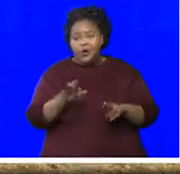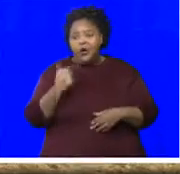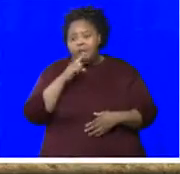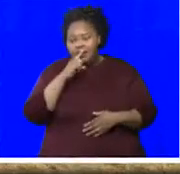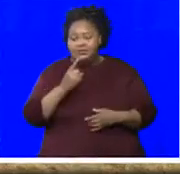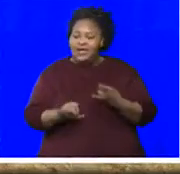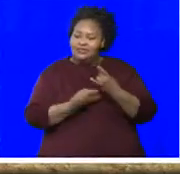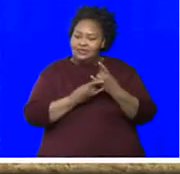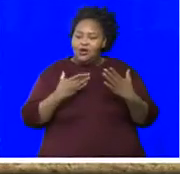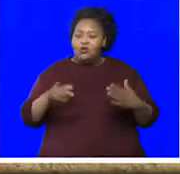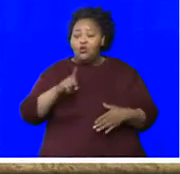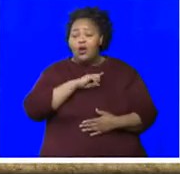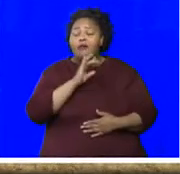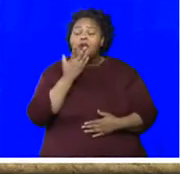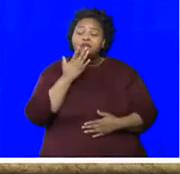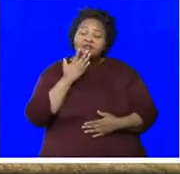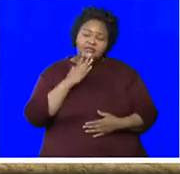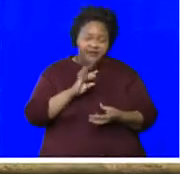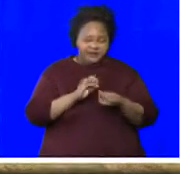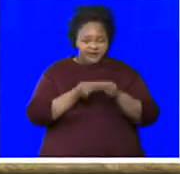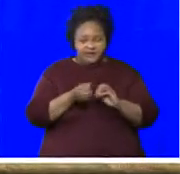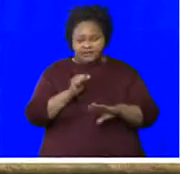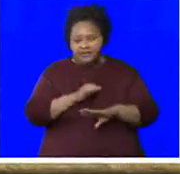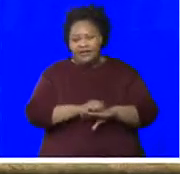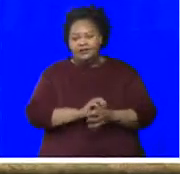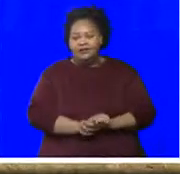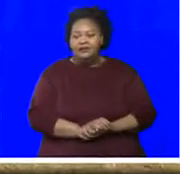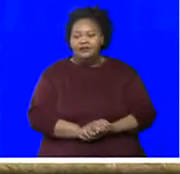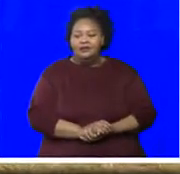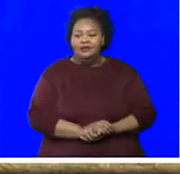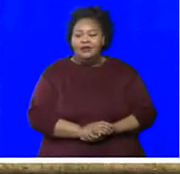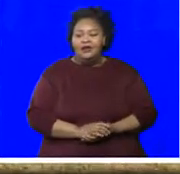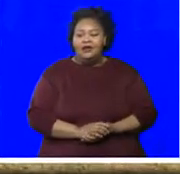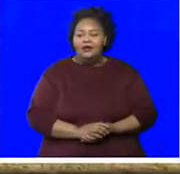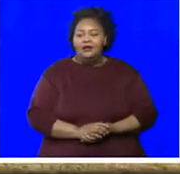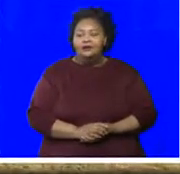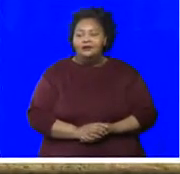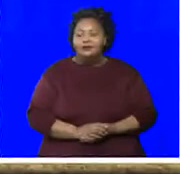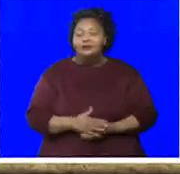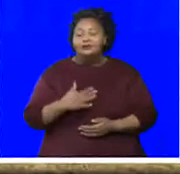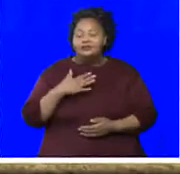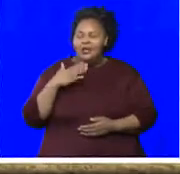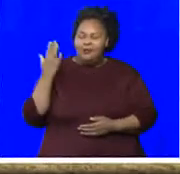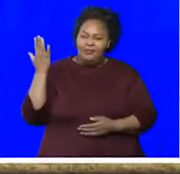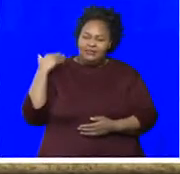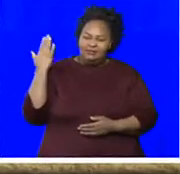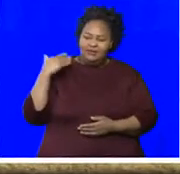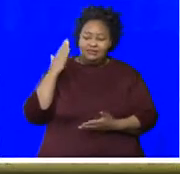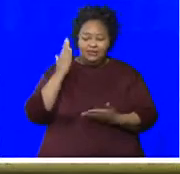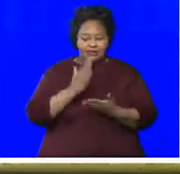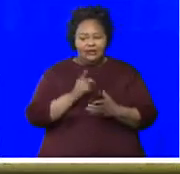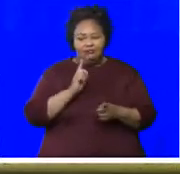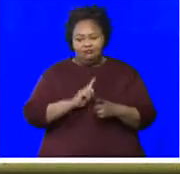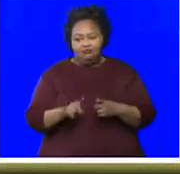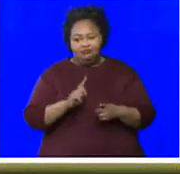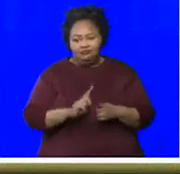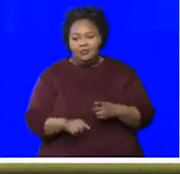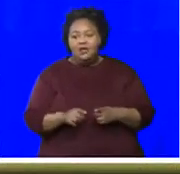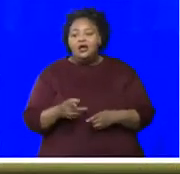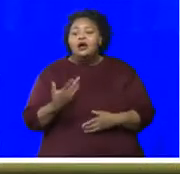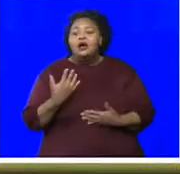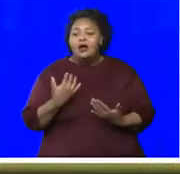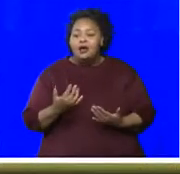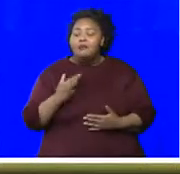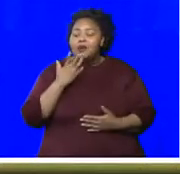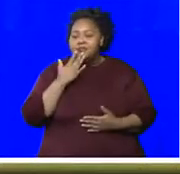Thine labanye bethu kade sagcina nalokudlala. Sesiyathinzitha nje nemaphutha lapha nalapha ukudlala nelipro. Dennis Mbingo